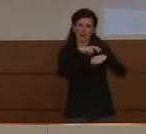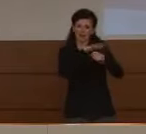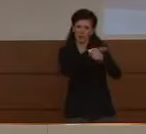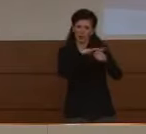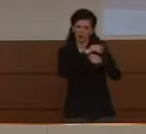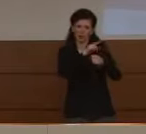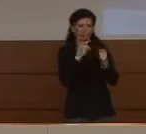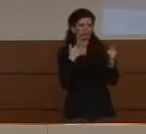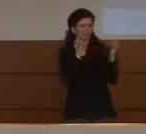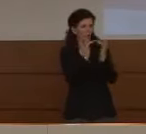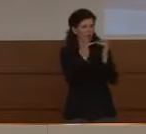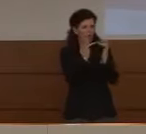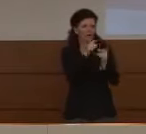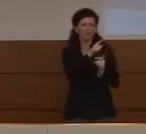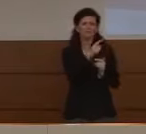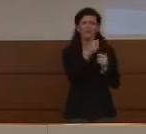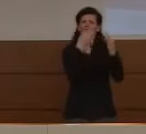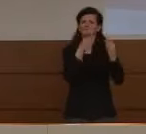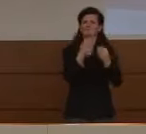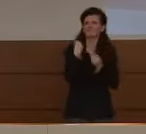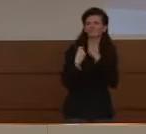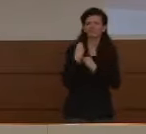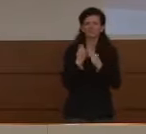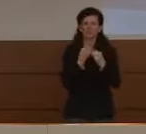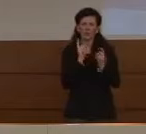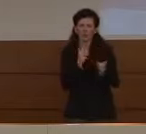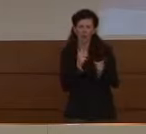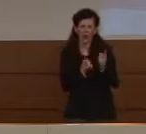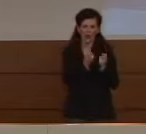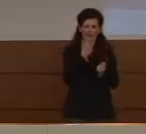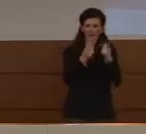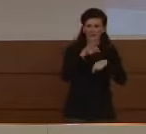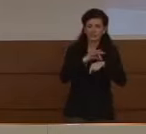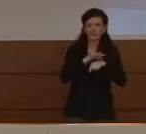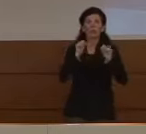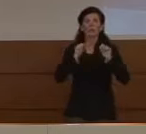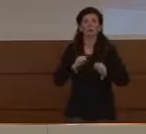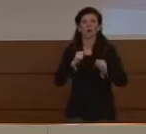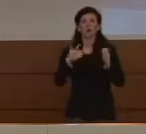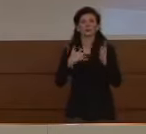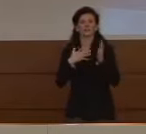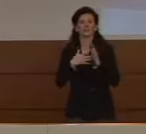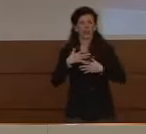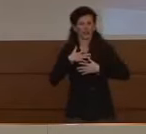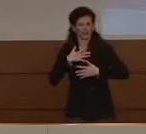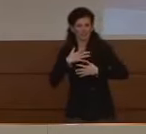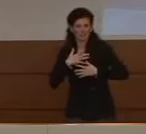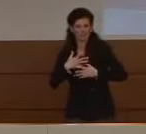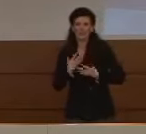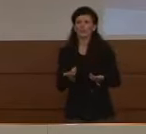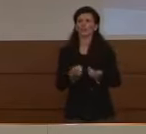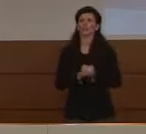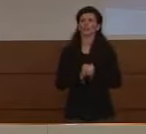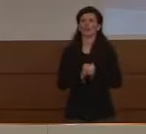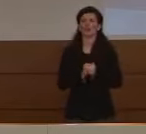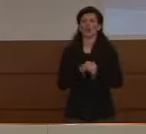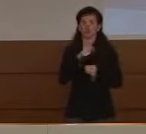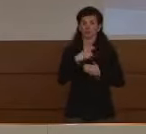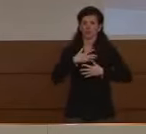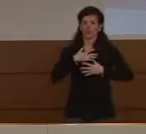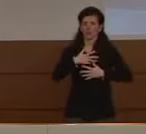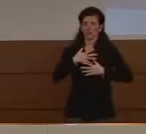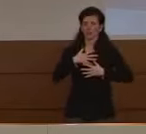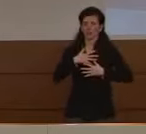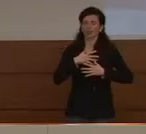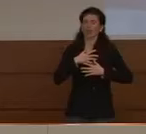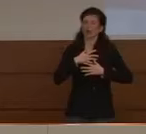condizioni e come ha giustamente sottolineato il dottor borrelli la difficoltà del respiro per esempio può essere un segnale che merita